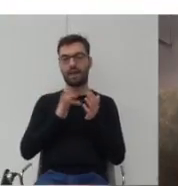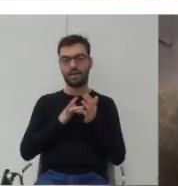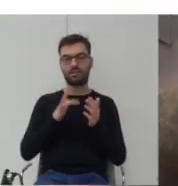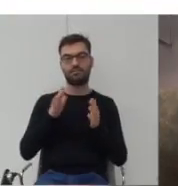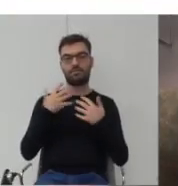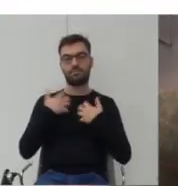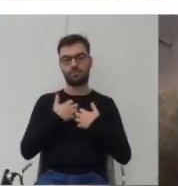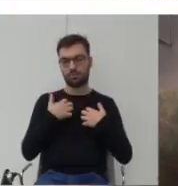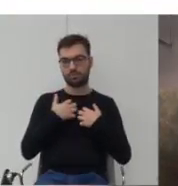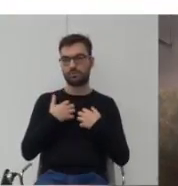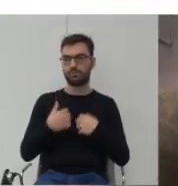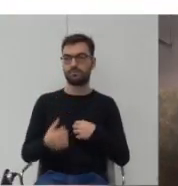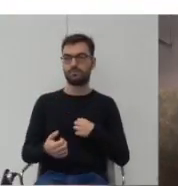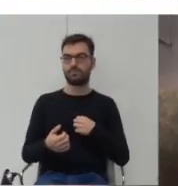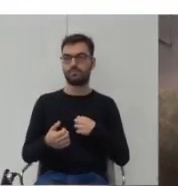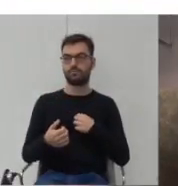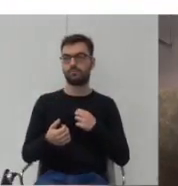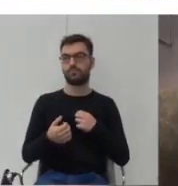przyrodę.